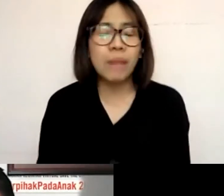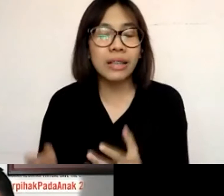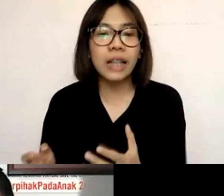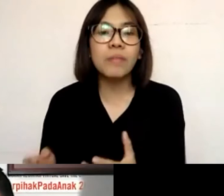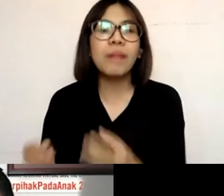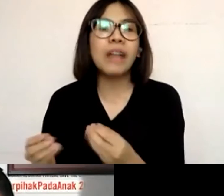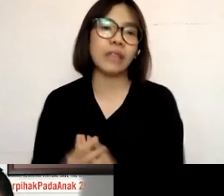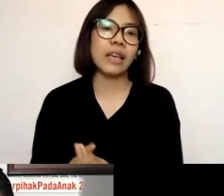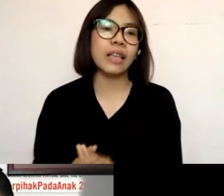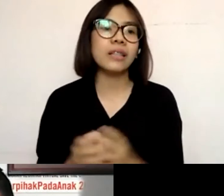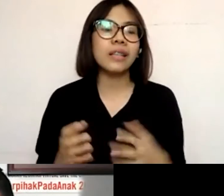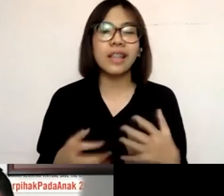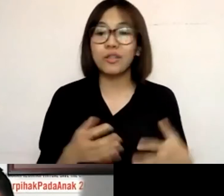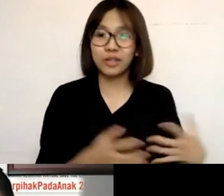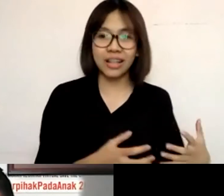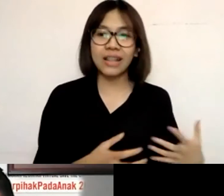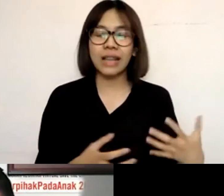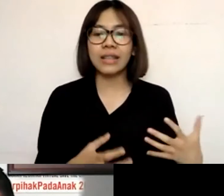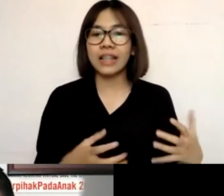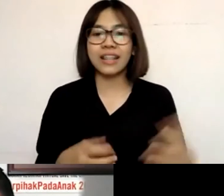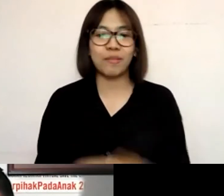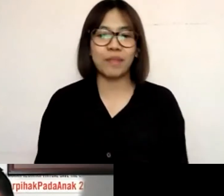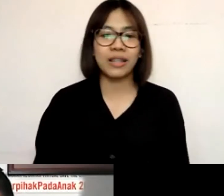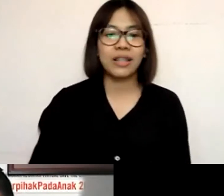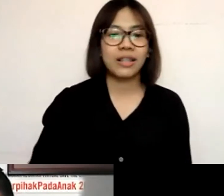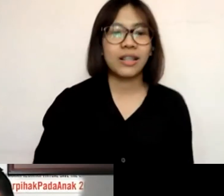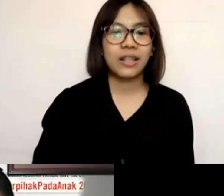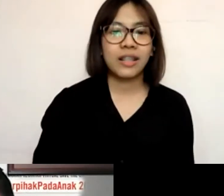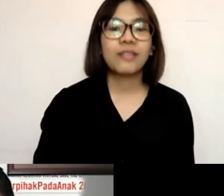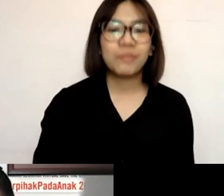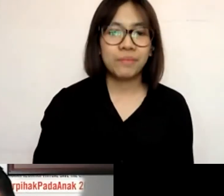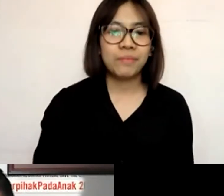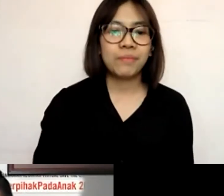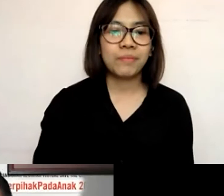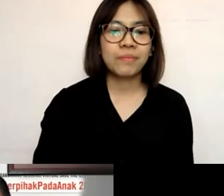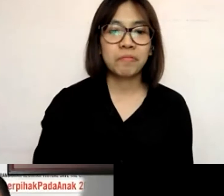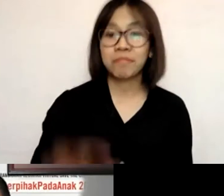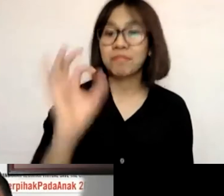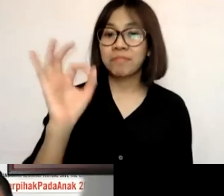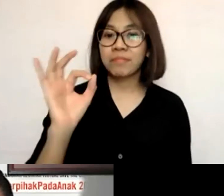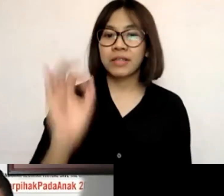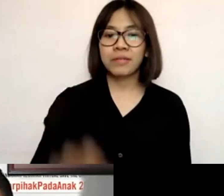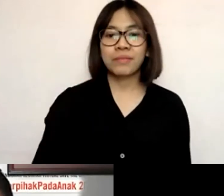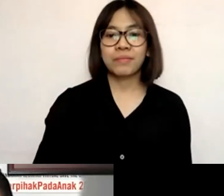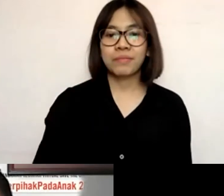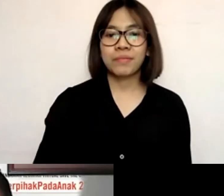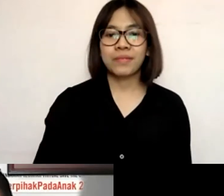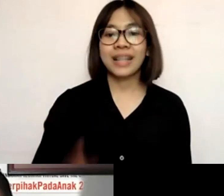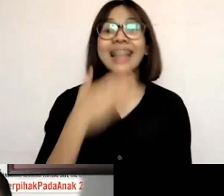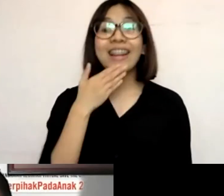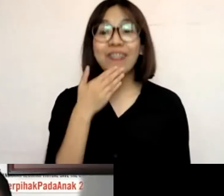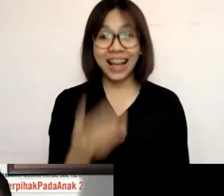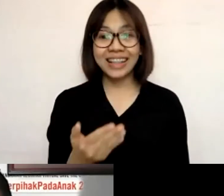itu. Dan banyak sekali membantu saya, jadi saya tidak dikucilkan saat saya terlibat. Oke, baik. Tasya, terima